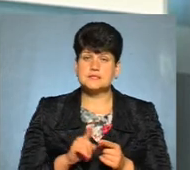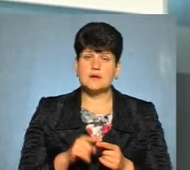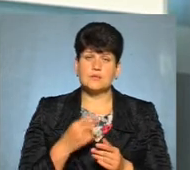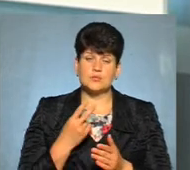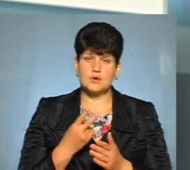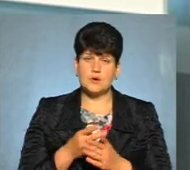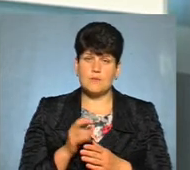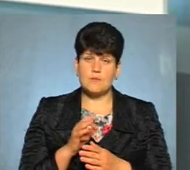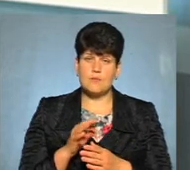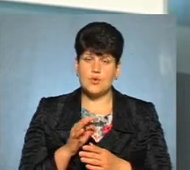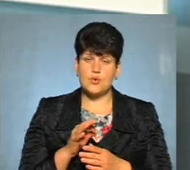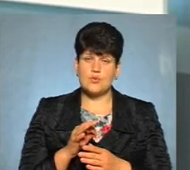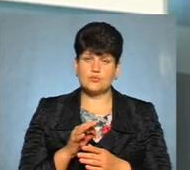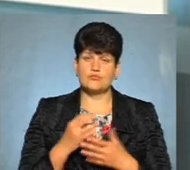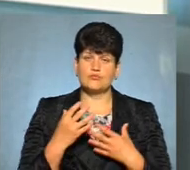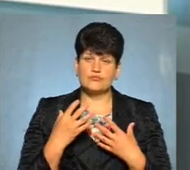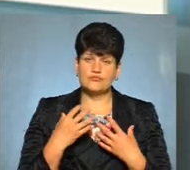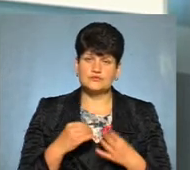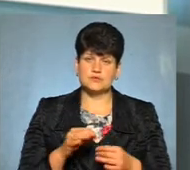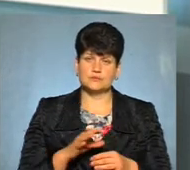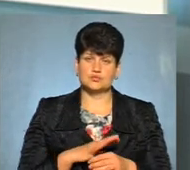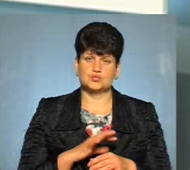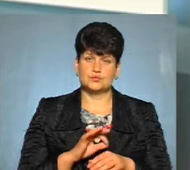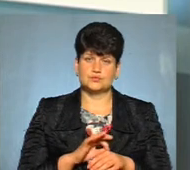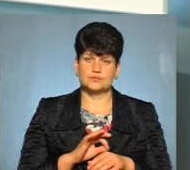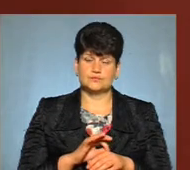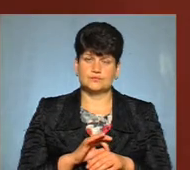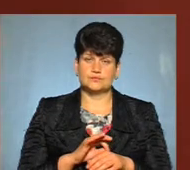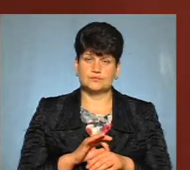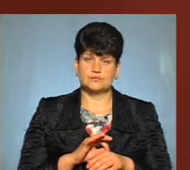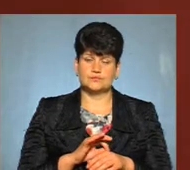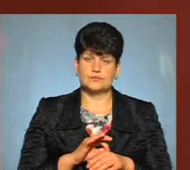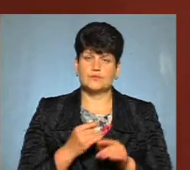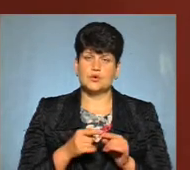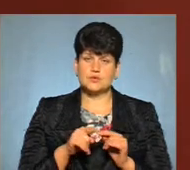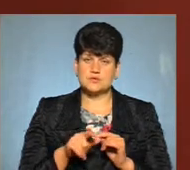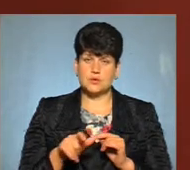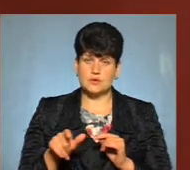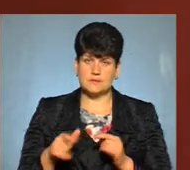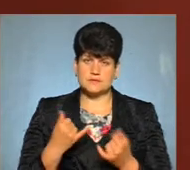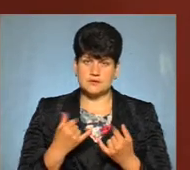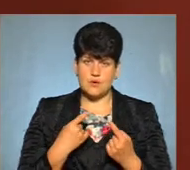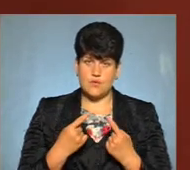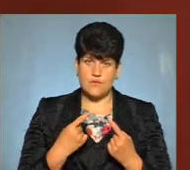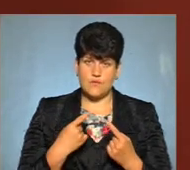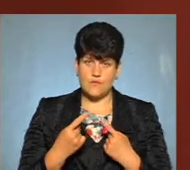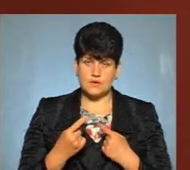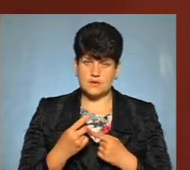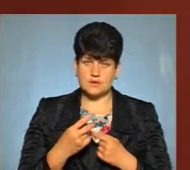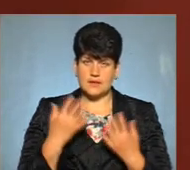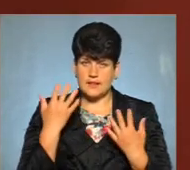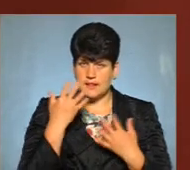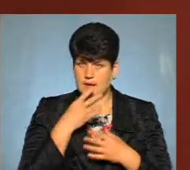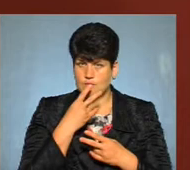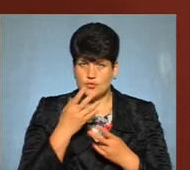про перенесену подію, тобто про якраз захворювання. Про оцих людей, про які ми говоримо сьогодні, які непомітно для